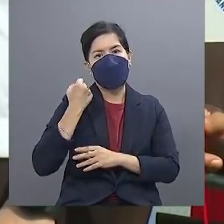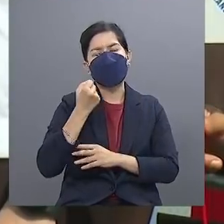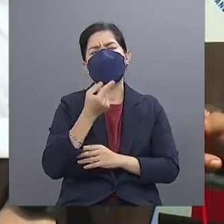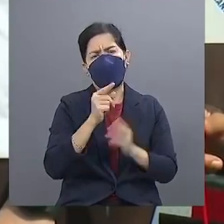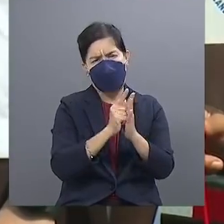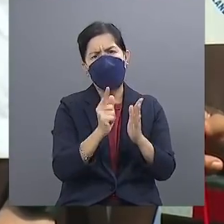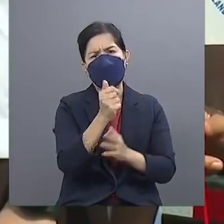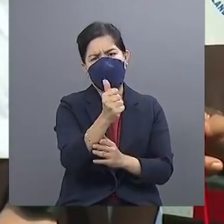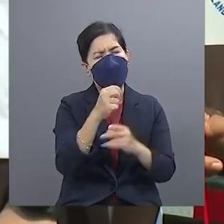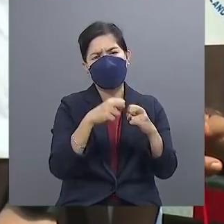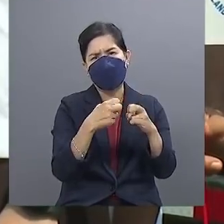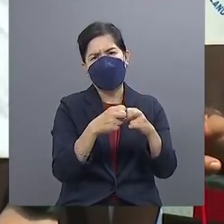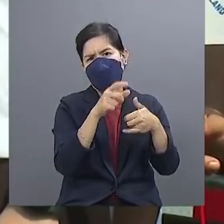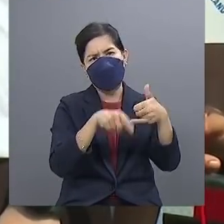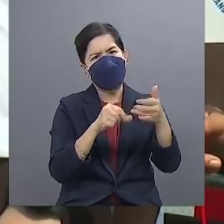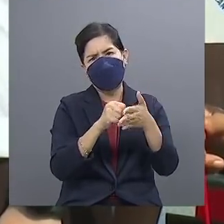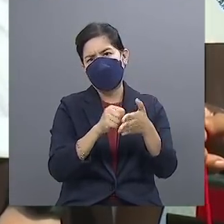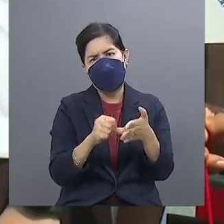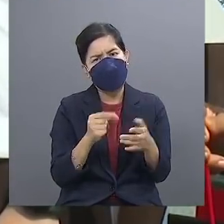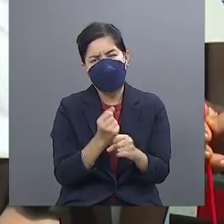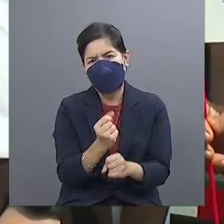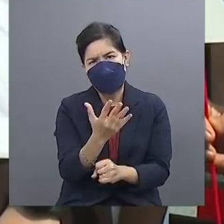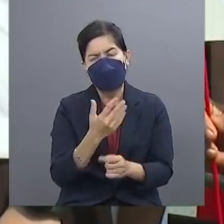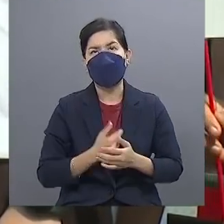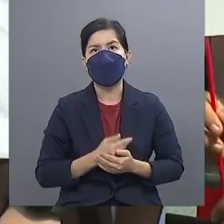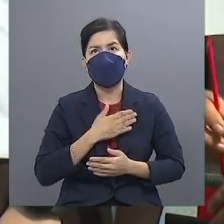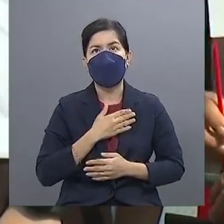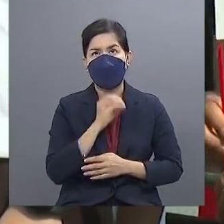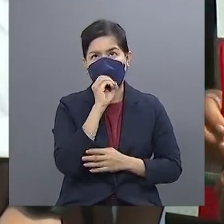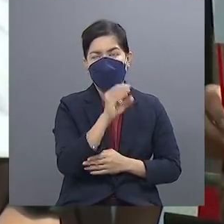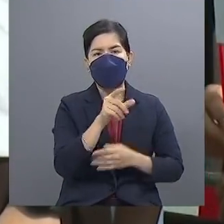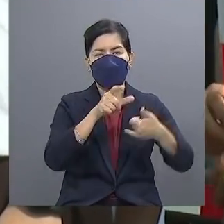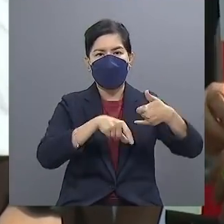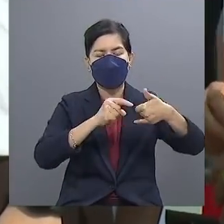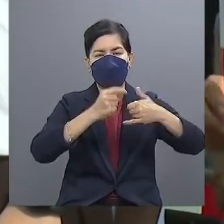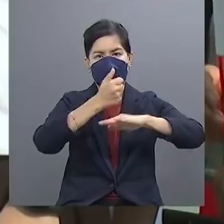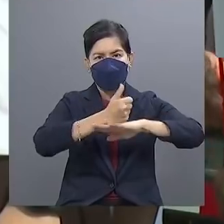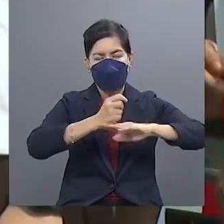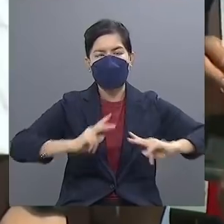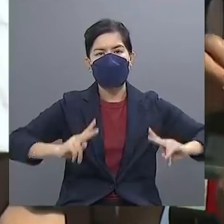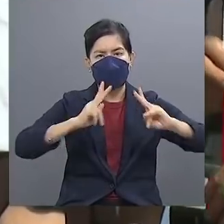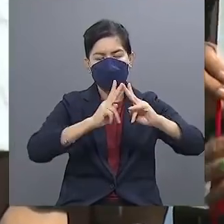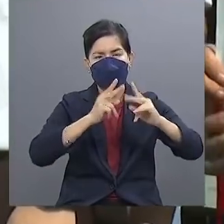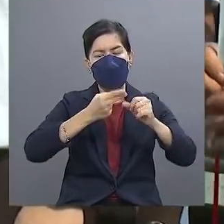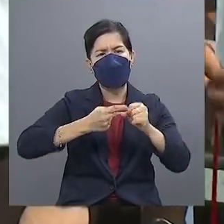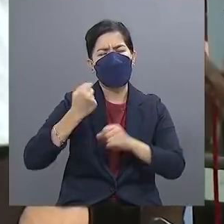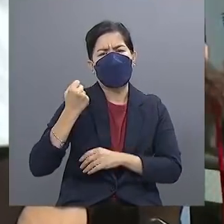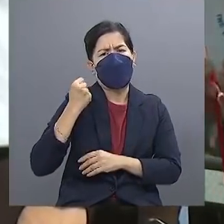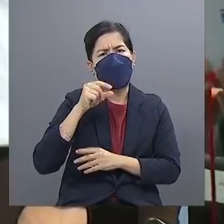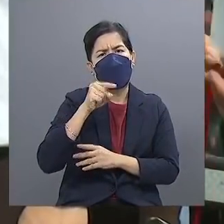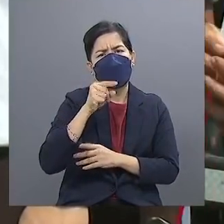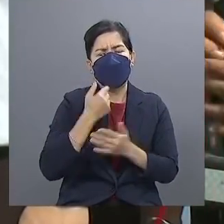ผมบอกชัดๆประกาศดังๆว่ารัฐมนตรีที่ชื่อสุพัฒนพงษ์ไม่สมคว